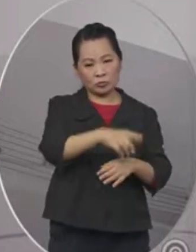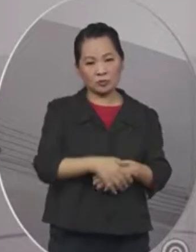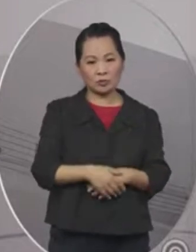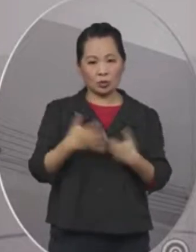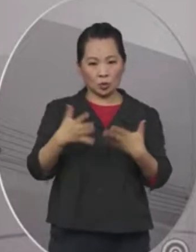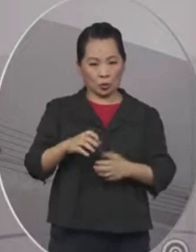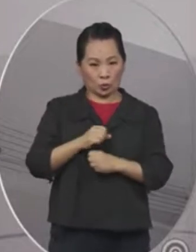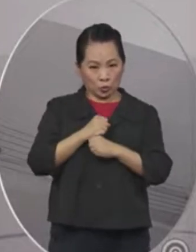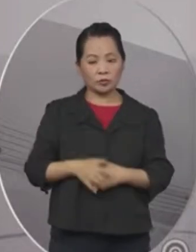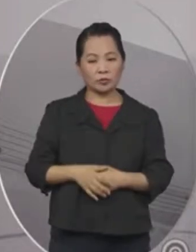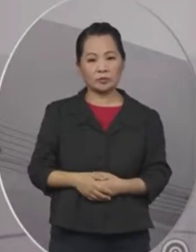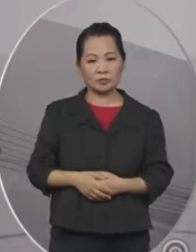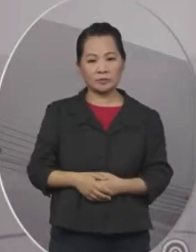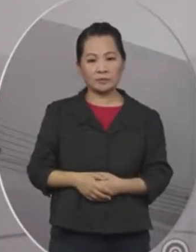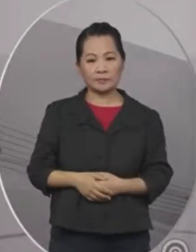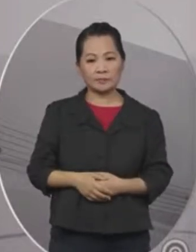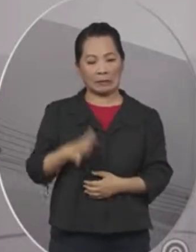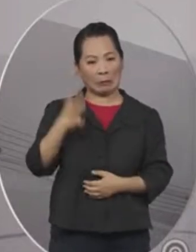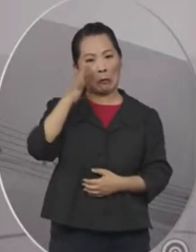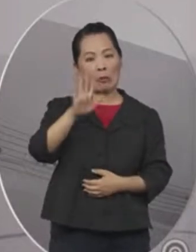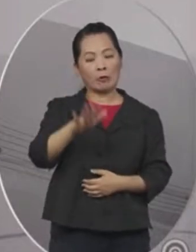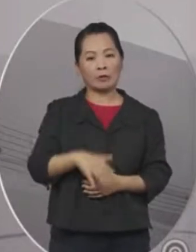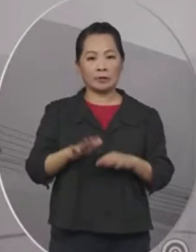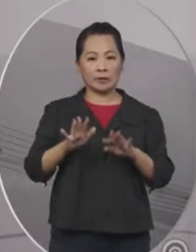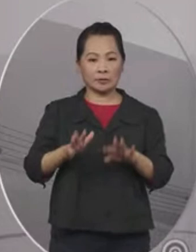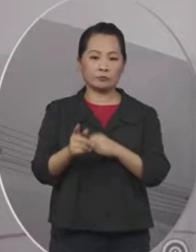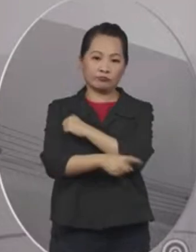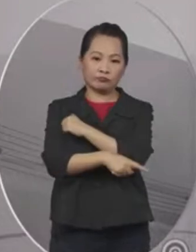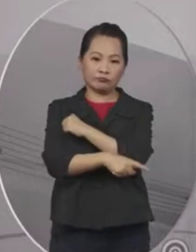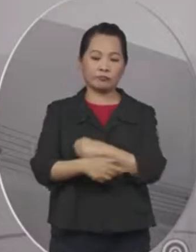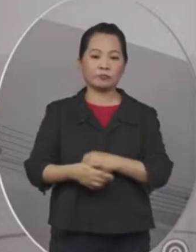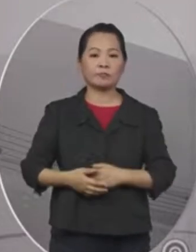注，水很深。好，今天还是政见发表后，所以最后，